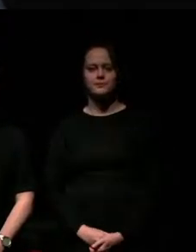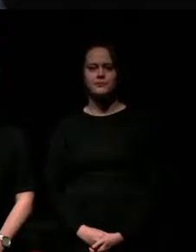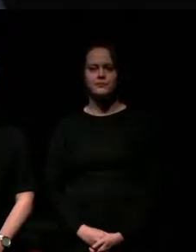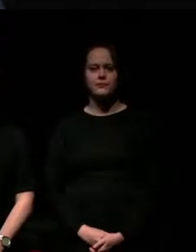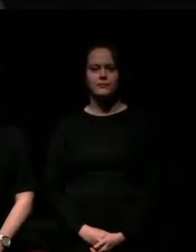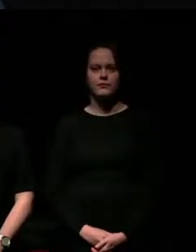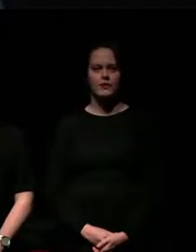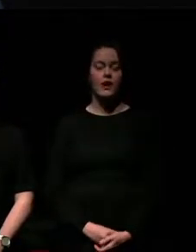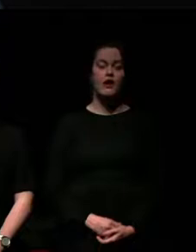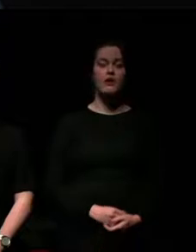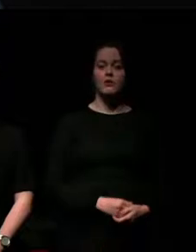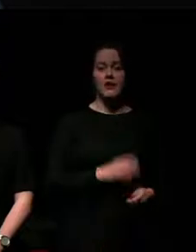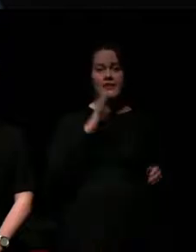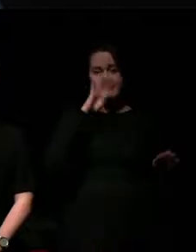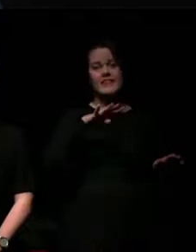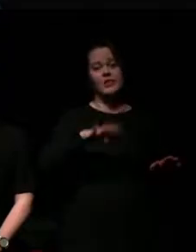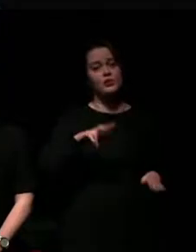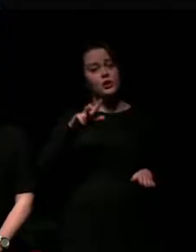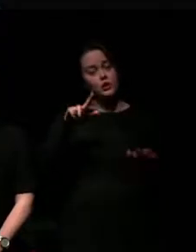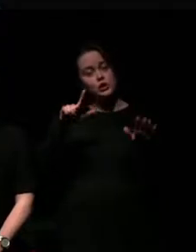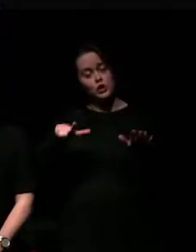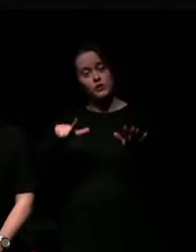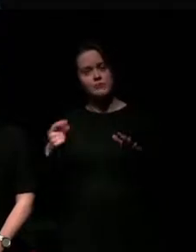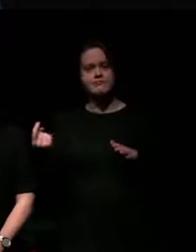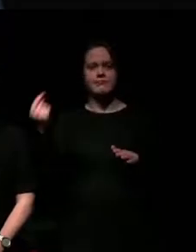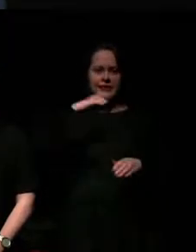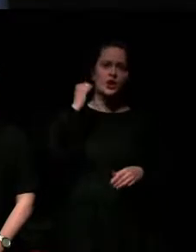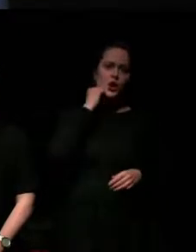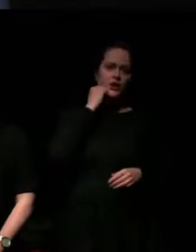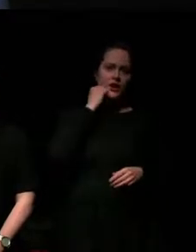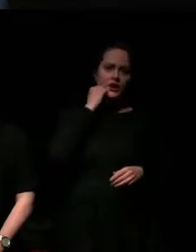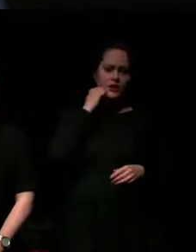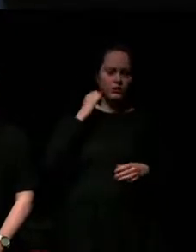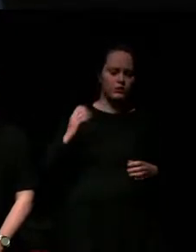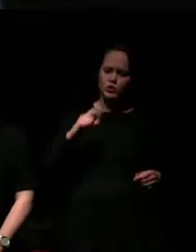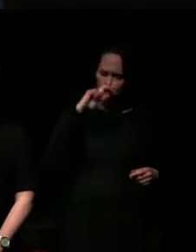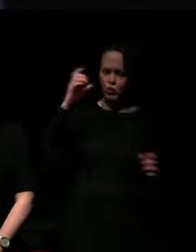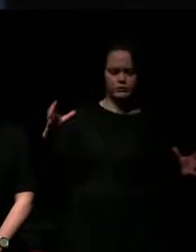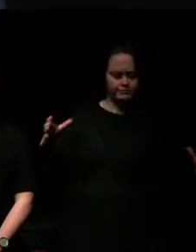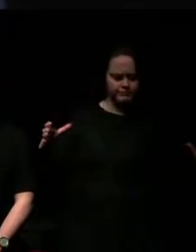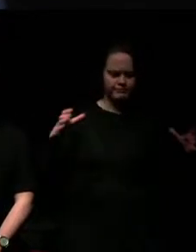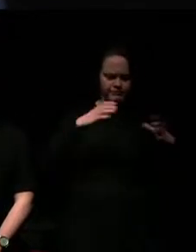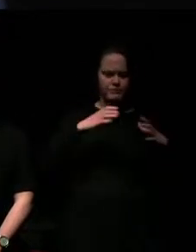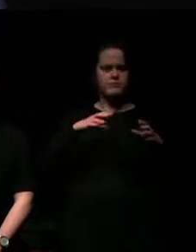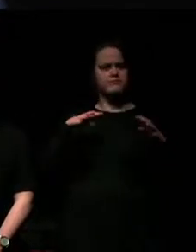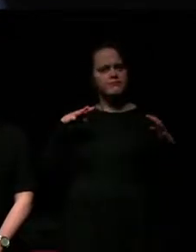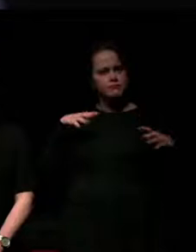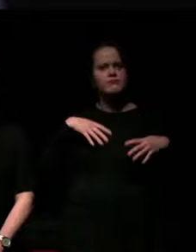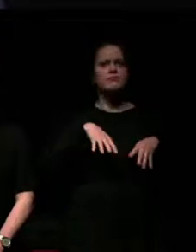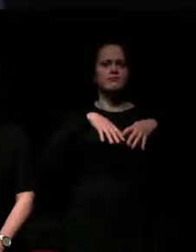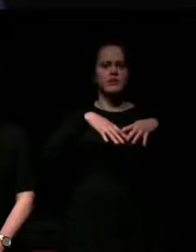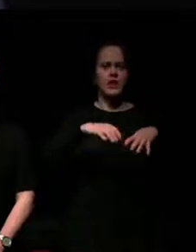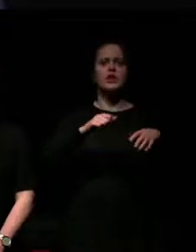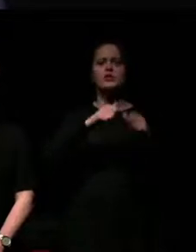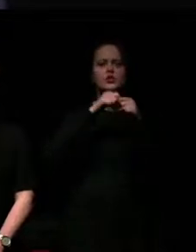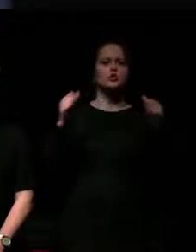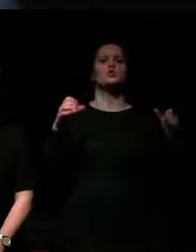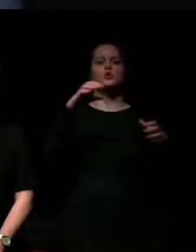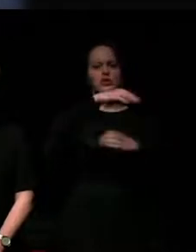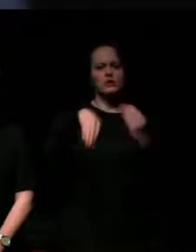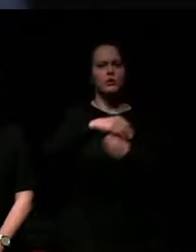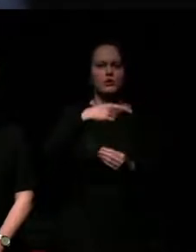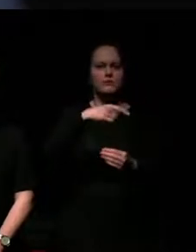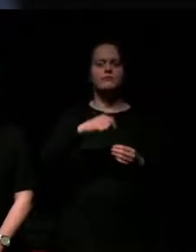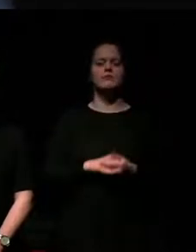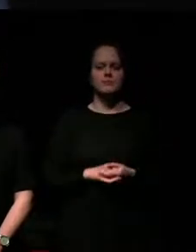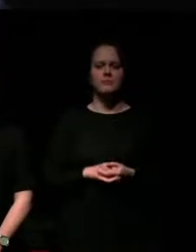Tranta i 1917 var stolte nok til å samle seg om samiske saker og gå imot storsamfunnet. Og vi må være